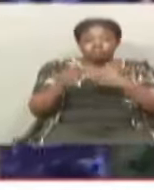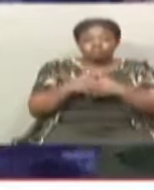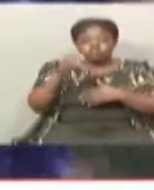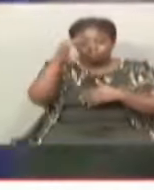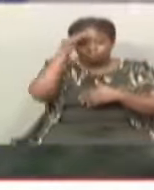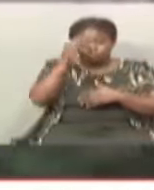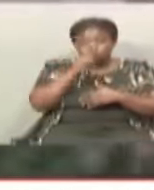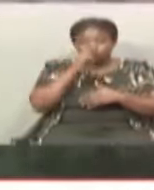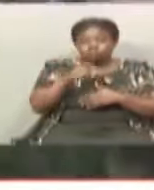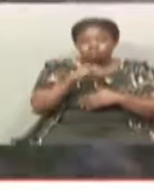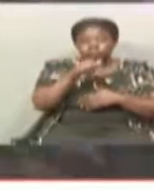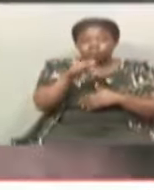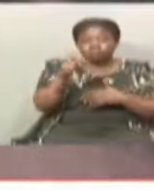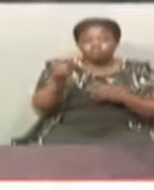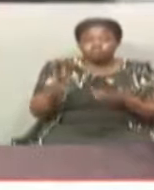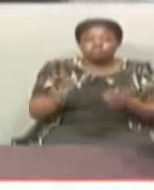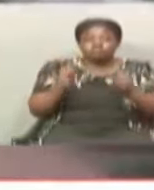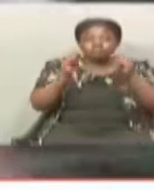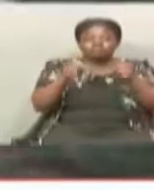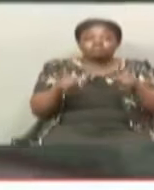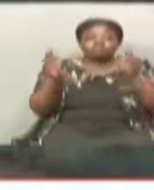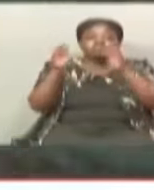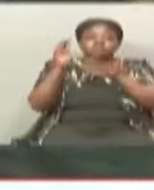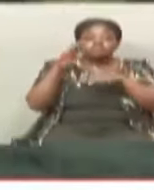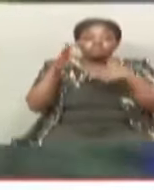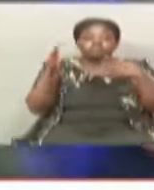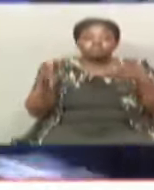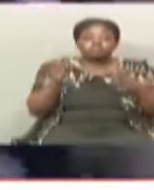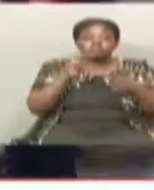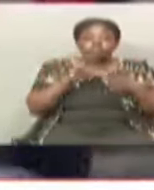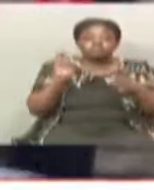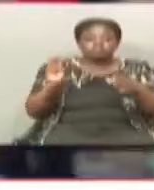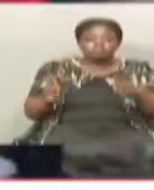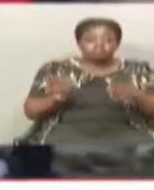buli abadde azze ku mukolo guno okufuluma.